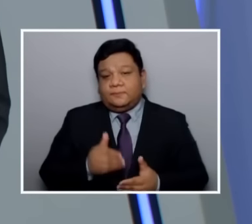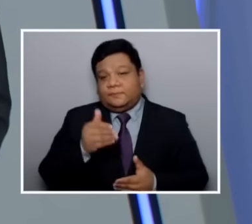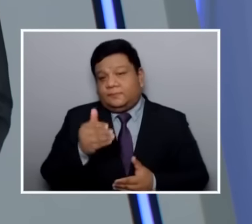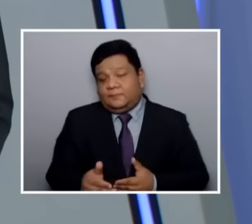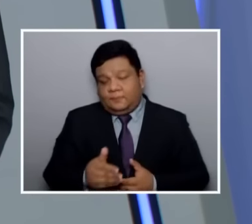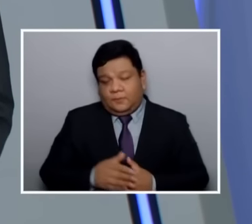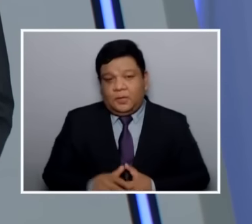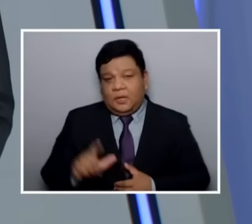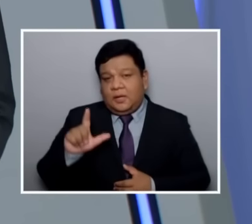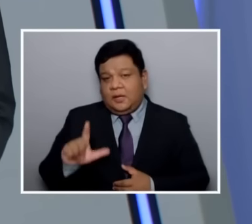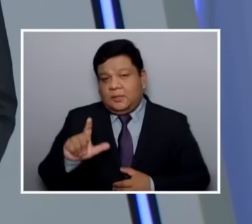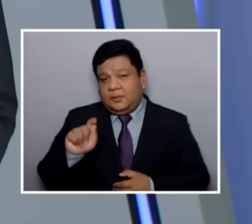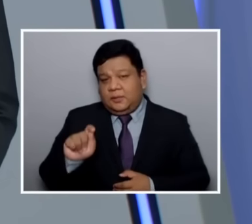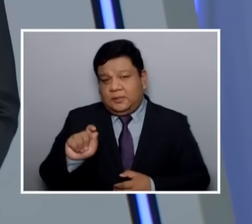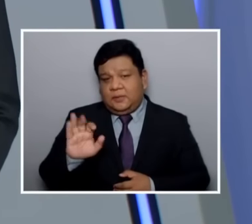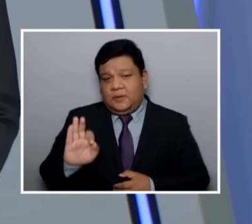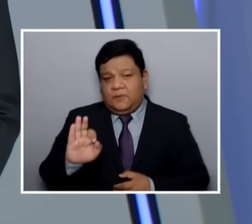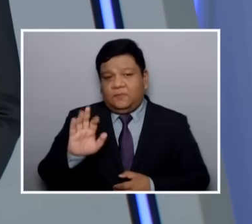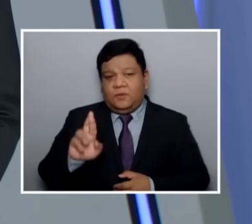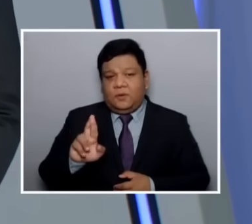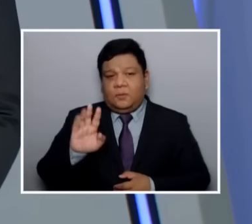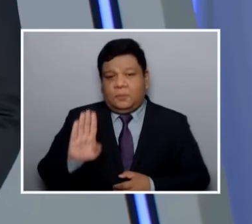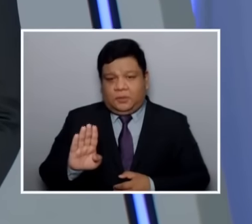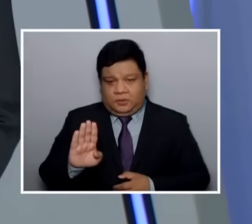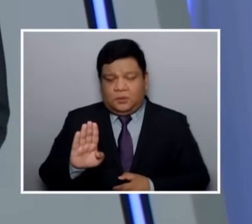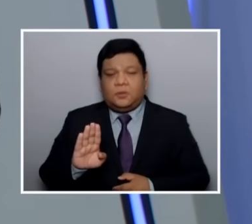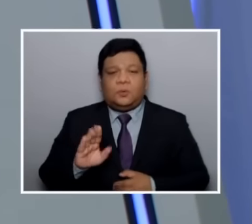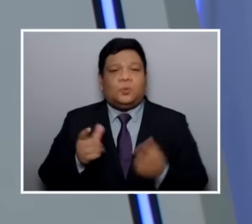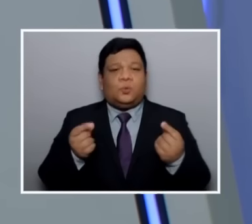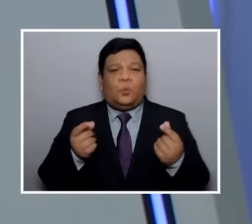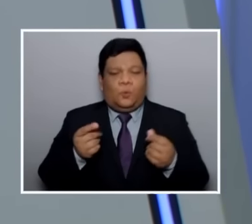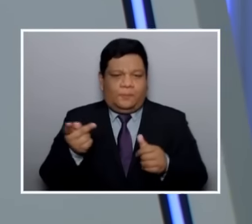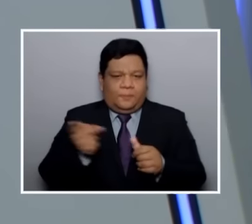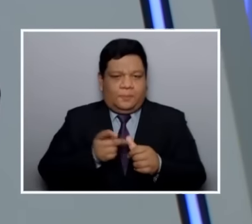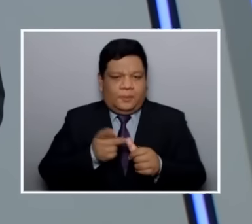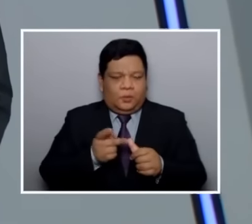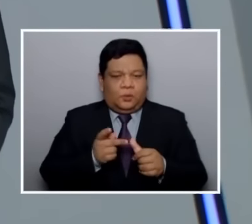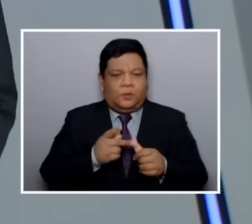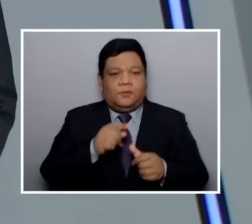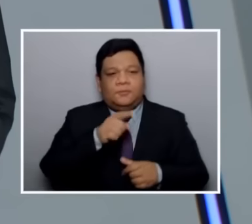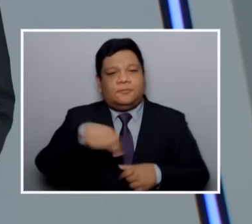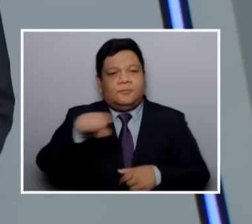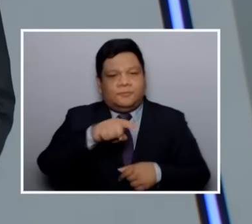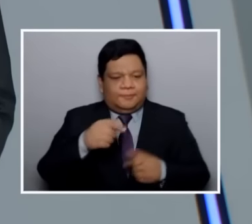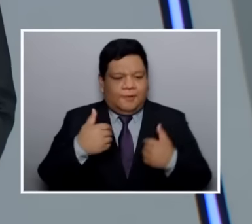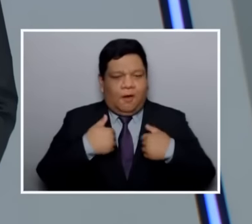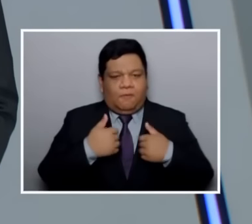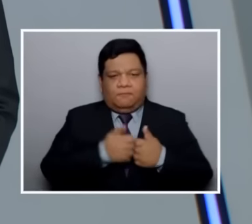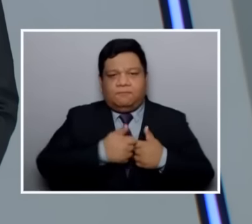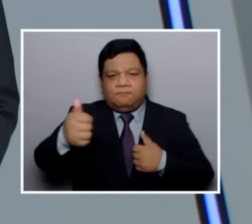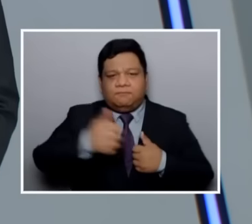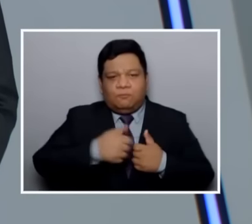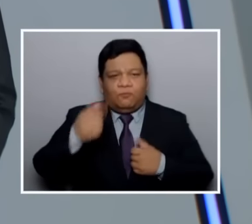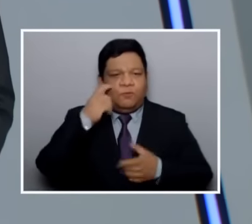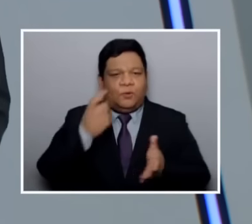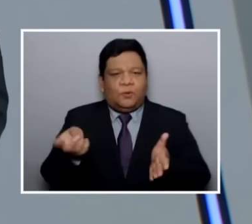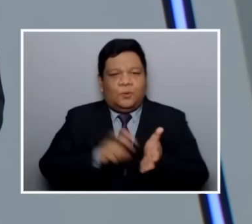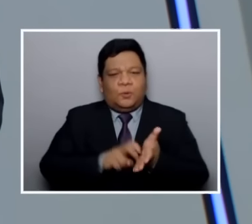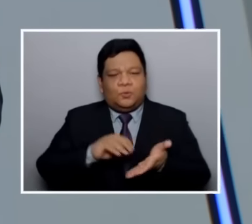ng LTFRB ang pagbubukas at pagbabalik ng mga naputol na ruta na sa kaya ng mga estudyante sa Metro